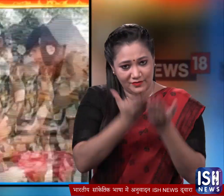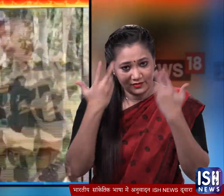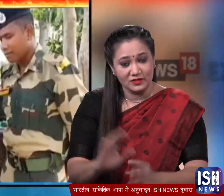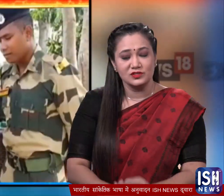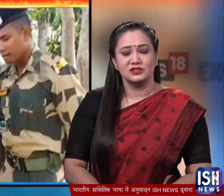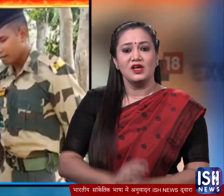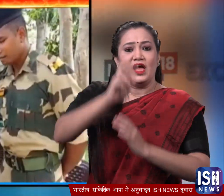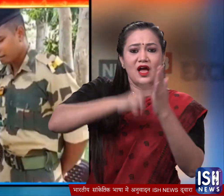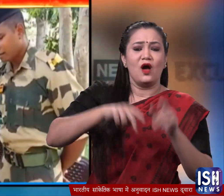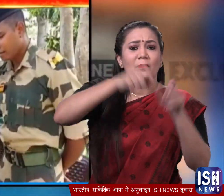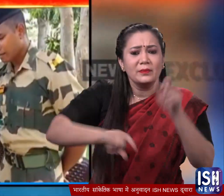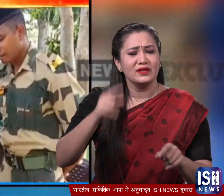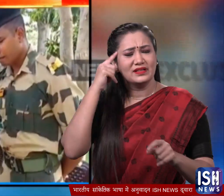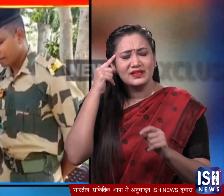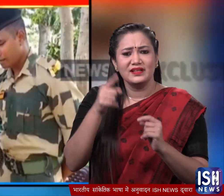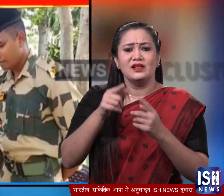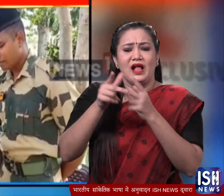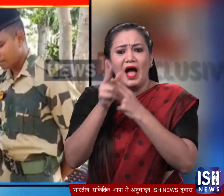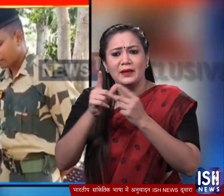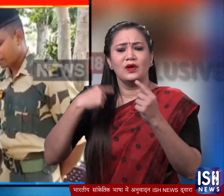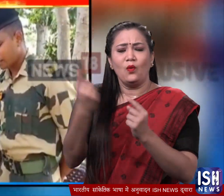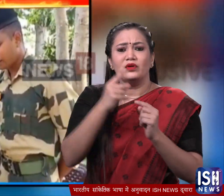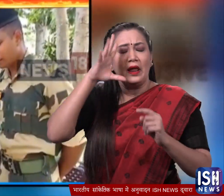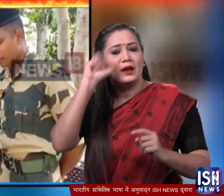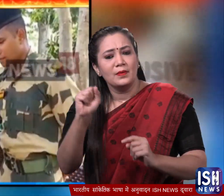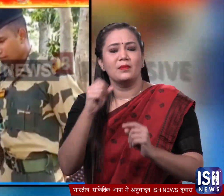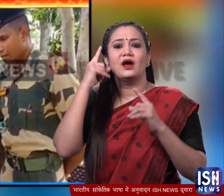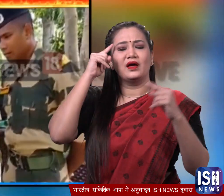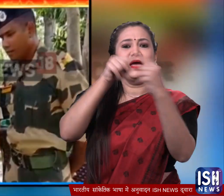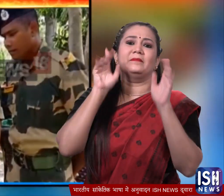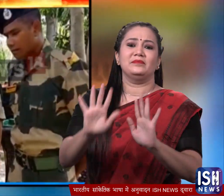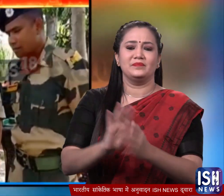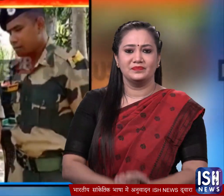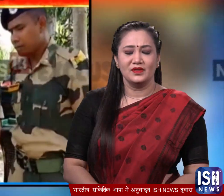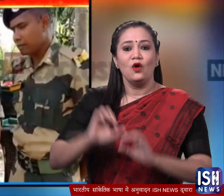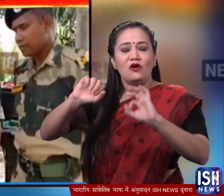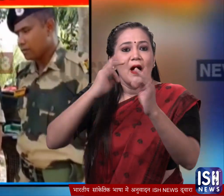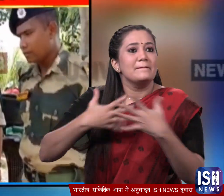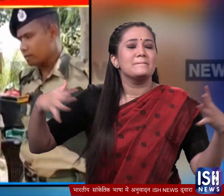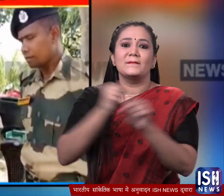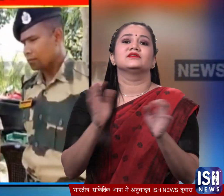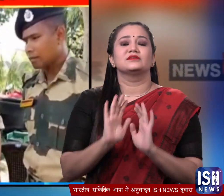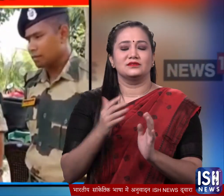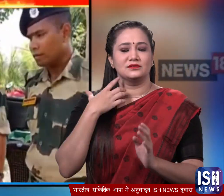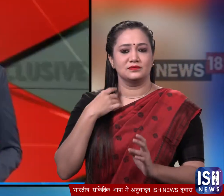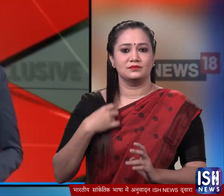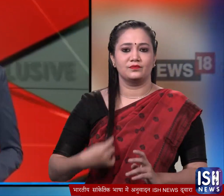उतारी गई। गांव वालों ने कहा कि उनका मकसद केवल जवानों के लिए इस त्योहार को यादगार बनाना था, ताकि उन्हें परिवार की कमी न